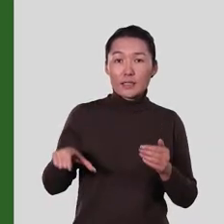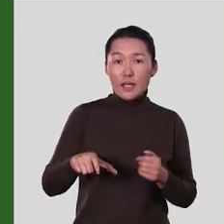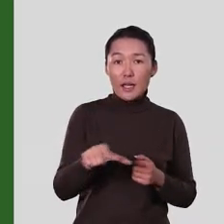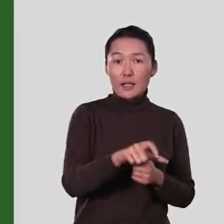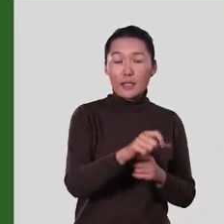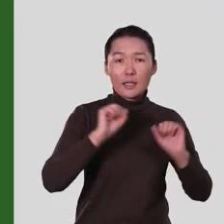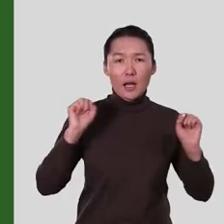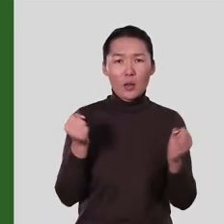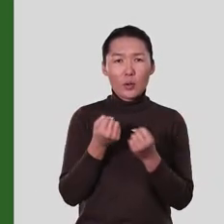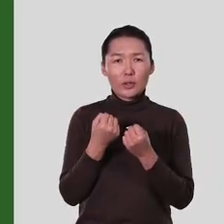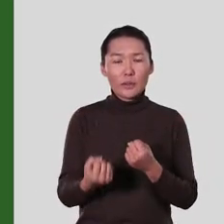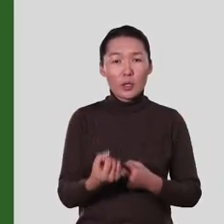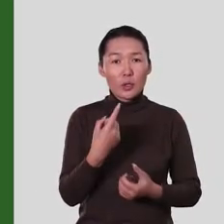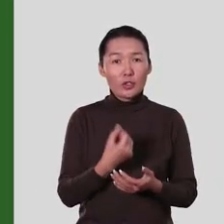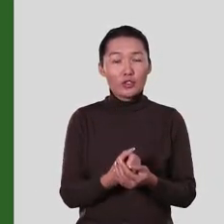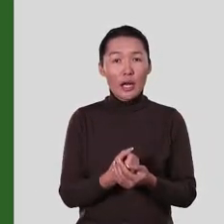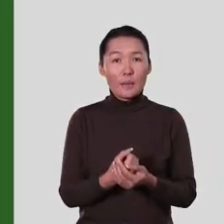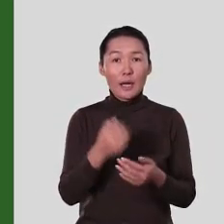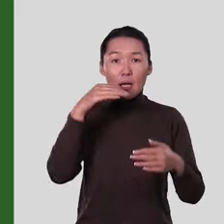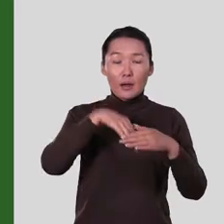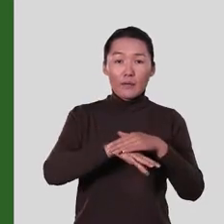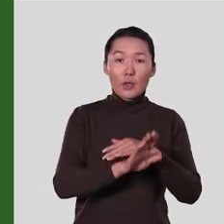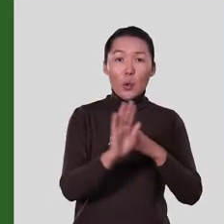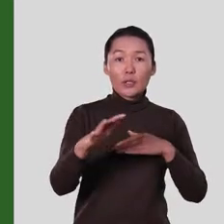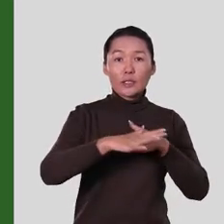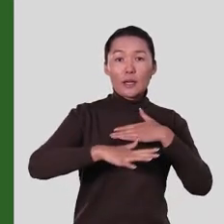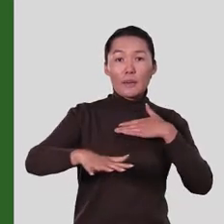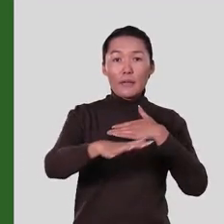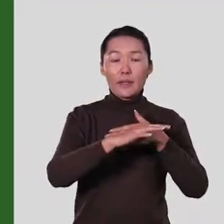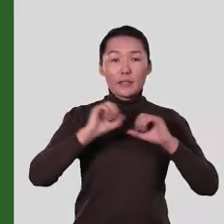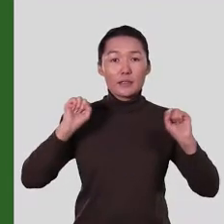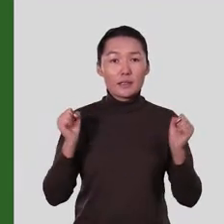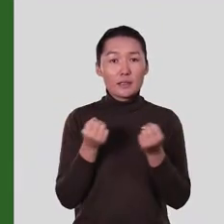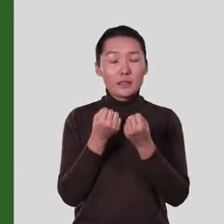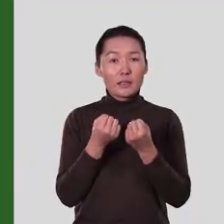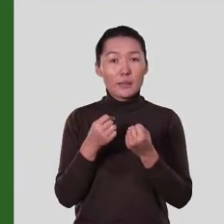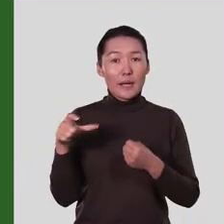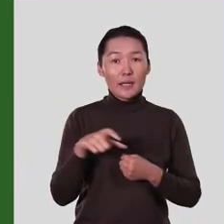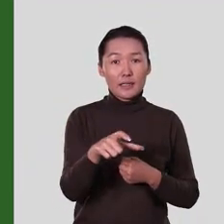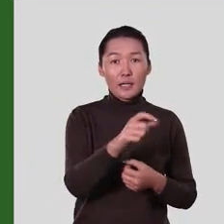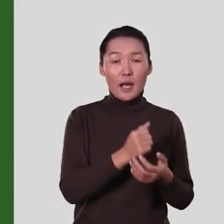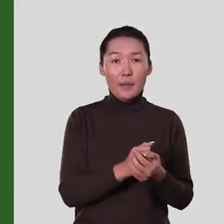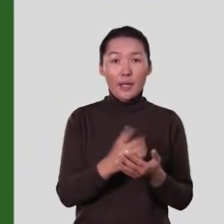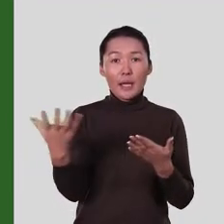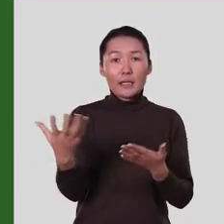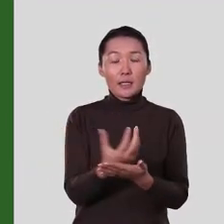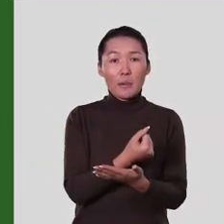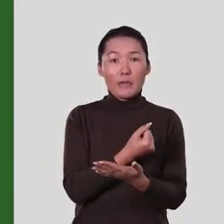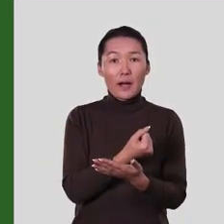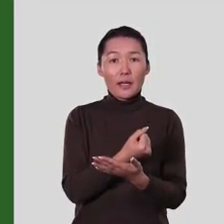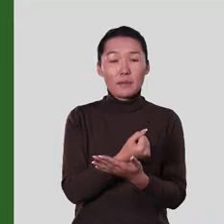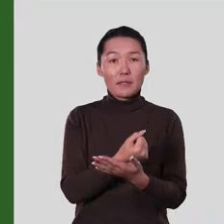холодными ключами, выходят на поверхность ледяными родниками, добываемые из скважин